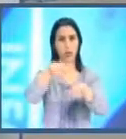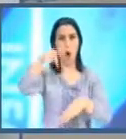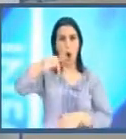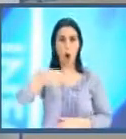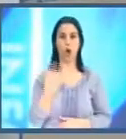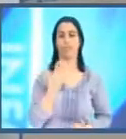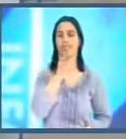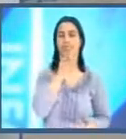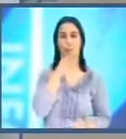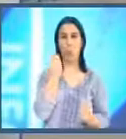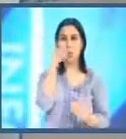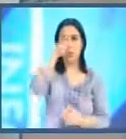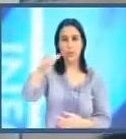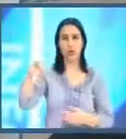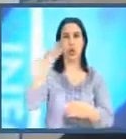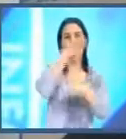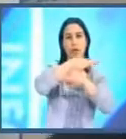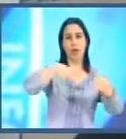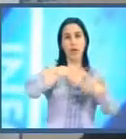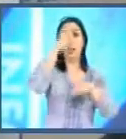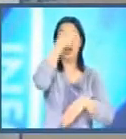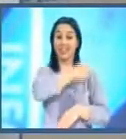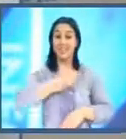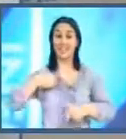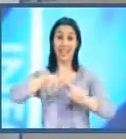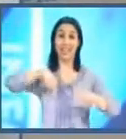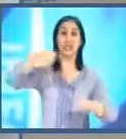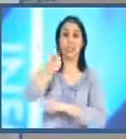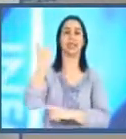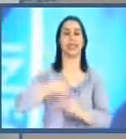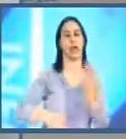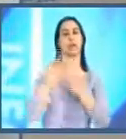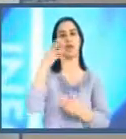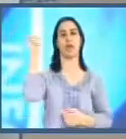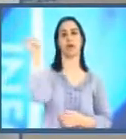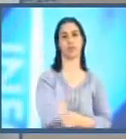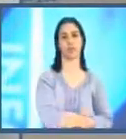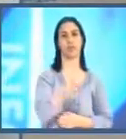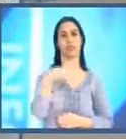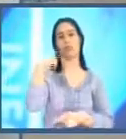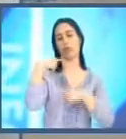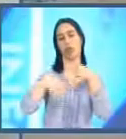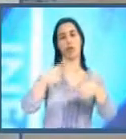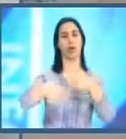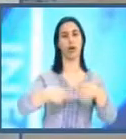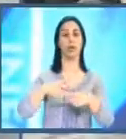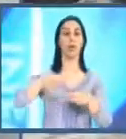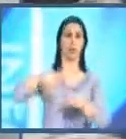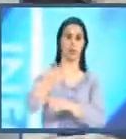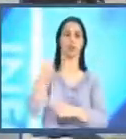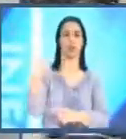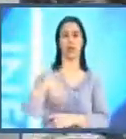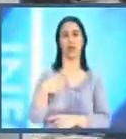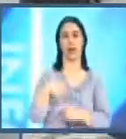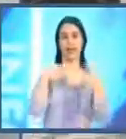tenim molts usuaris, però després, a partir de la Setmana Santa, doncs ja començarem amb la mateixa rutina que tindrem després la resta